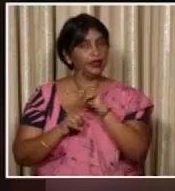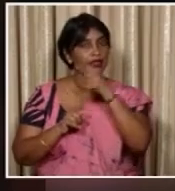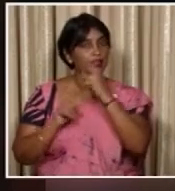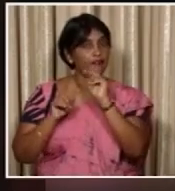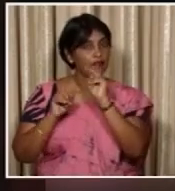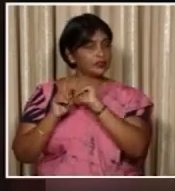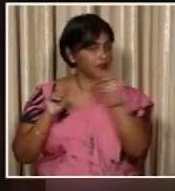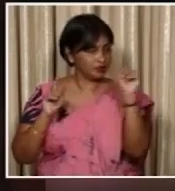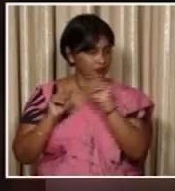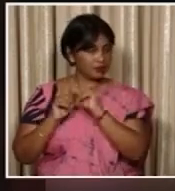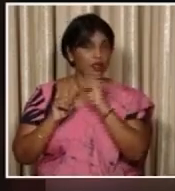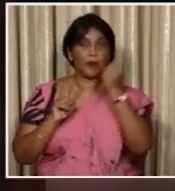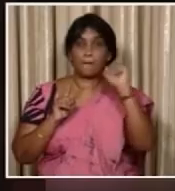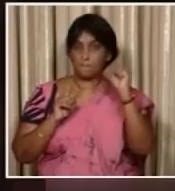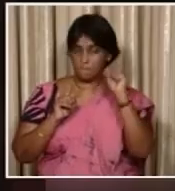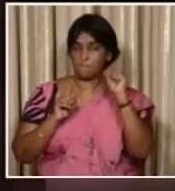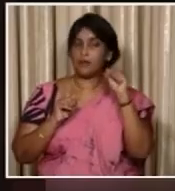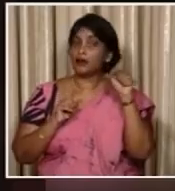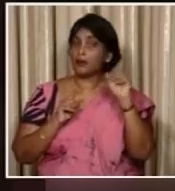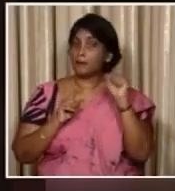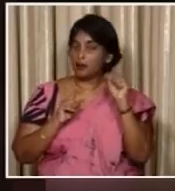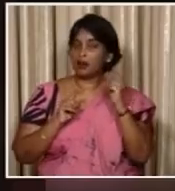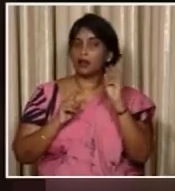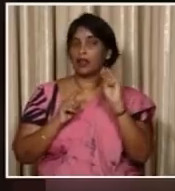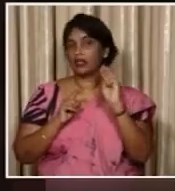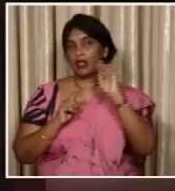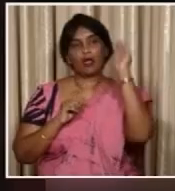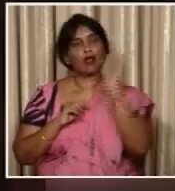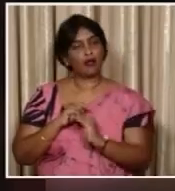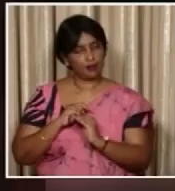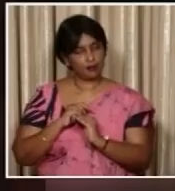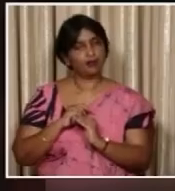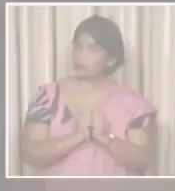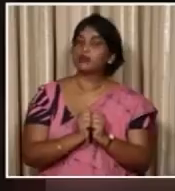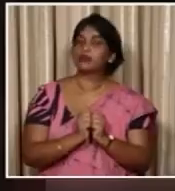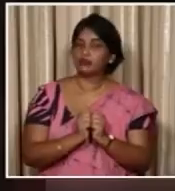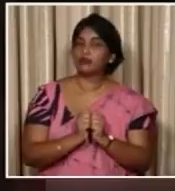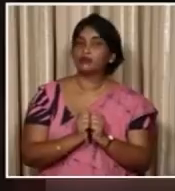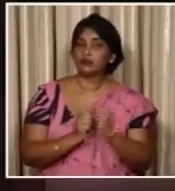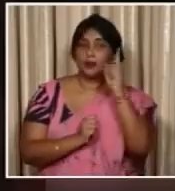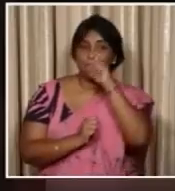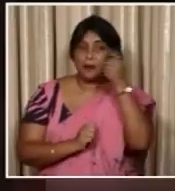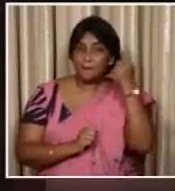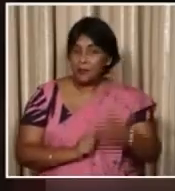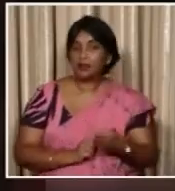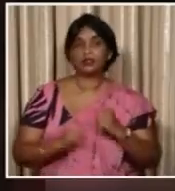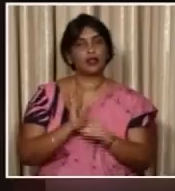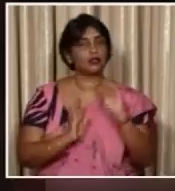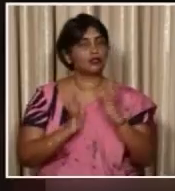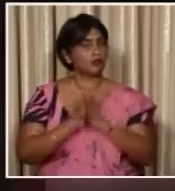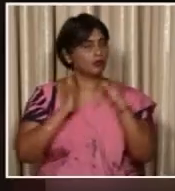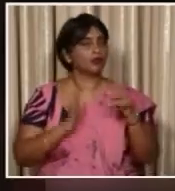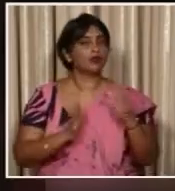120 දක්වා පාවිච්චි කරන රුපියල් 50ක් අය කරනවා. ඒ 50ක රුපියල් 30 දක්වා අඩු කරන්න. දැන් මේකේ තමයි මාසේ පඩියට ජීවත් වෙන බහුතරයක්